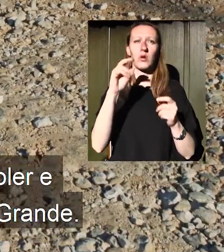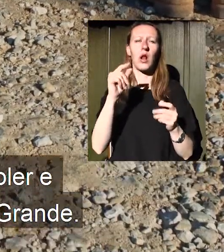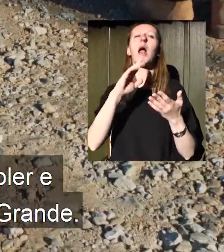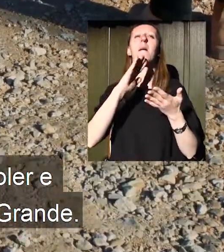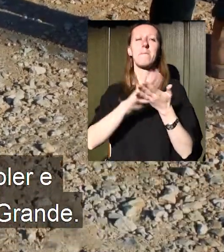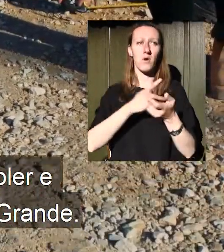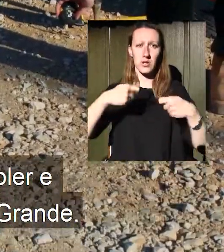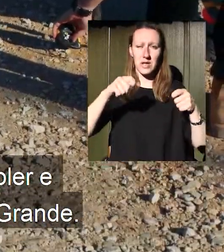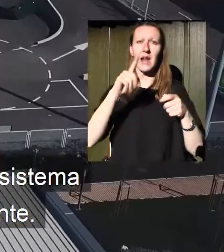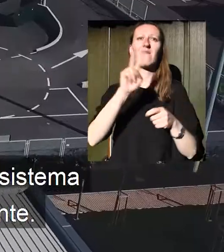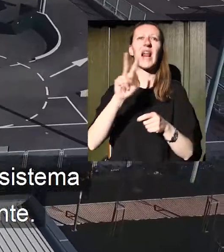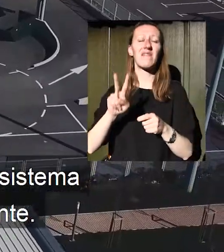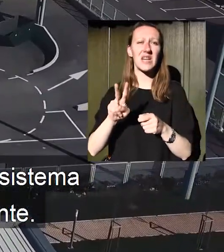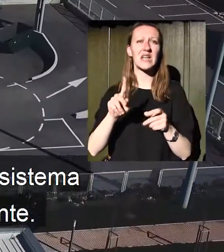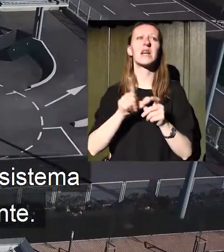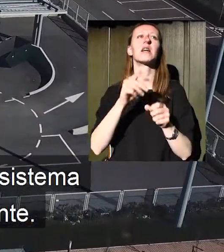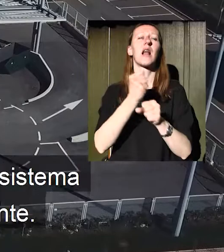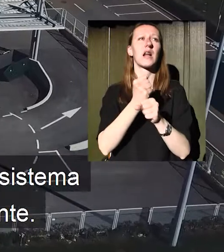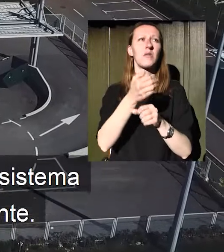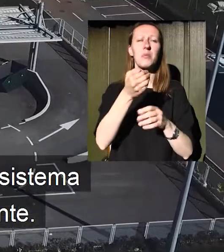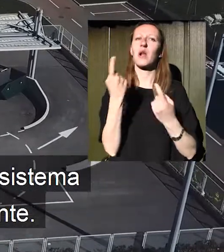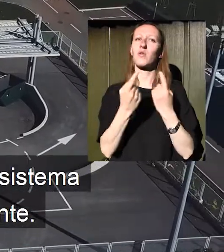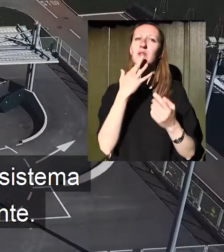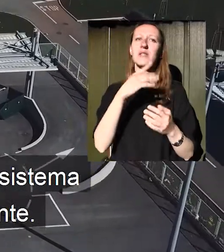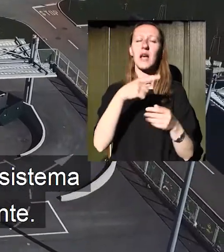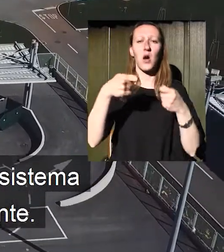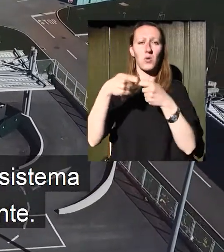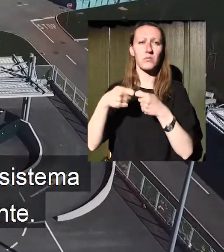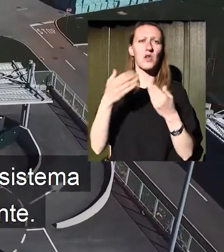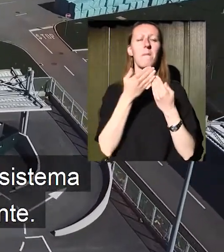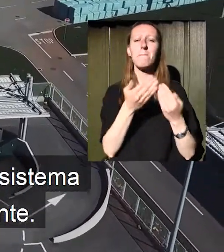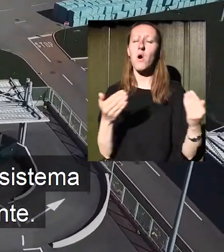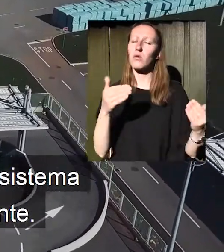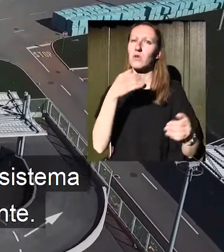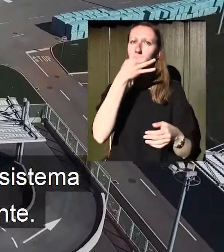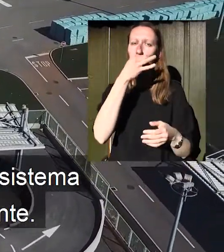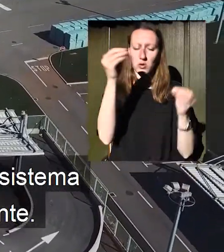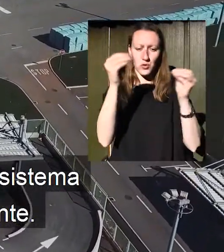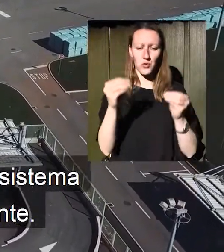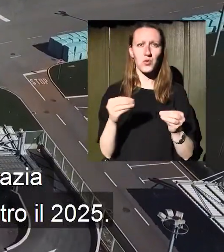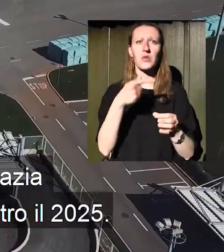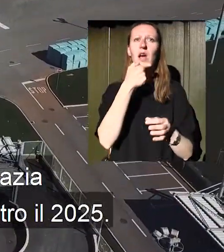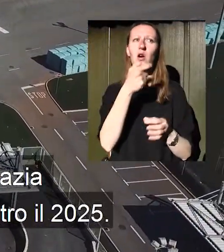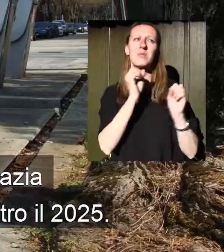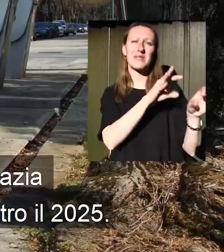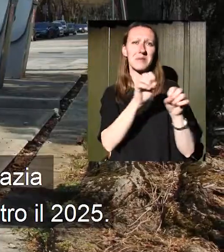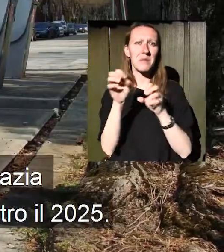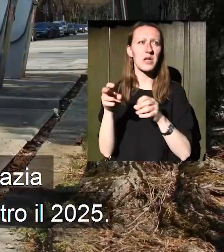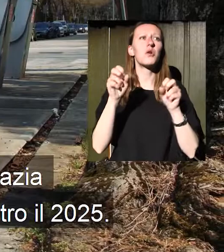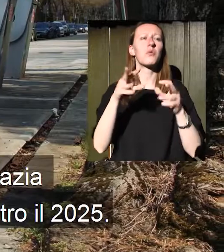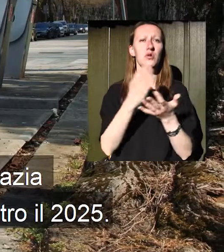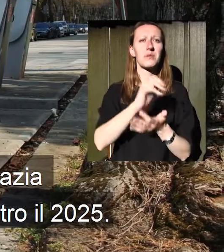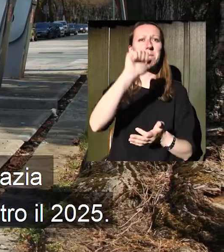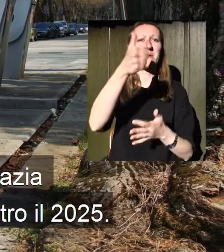će izgradnja na Velom Vrhu. Stvaramo preduvjete i za uspostavljanje modernog i učinkovitog sustava gospodarenja otpadom. Pula će biti